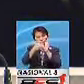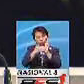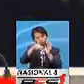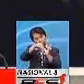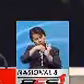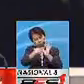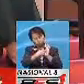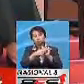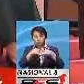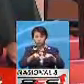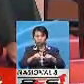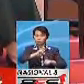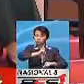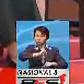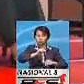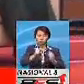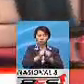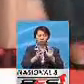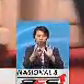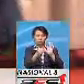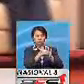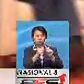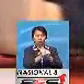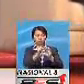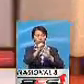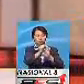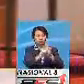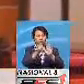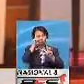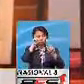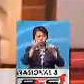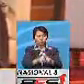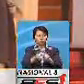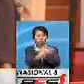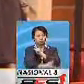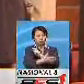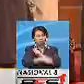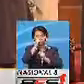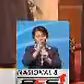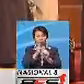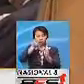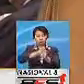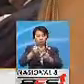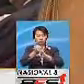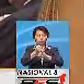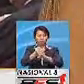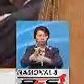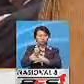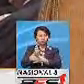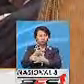di dalamnya masih diperjuang dan dimasukkan dalam syarat-syarat persetujuan negara untuk menyertai Perjanjian